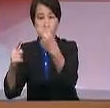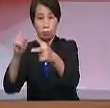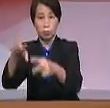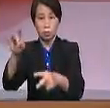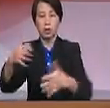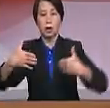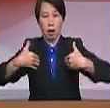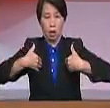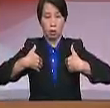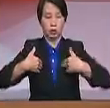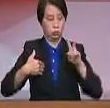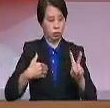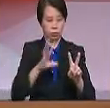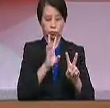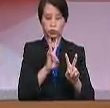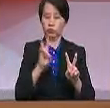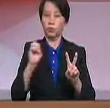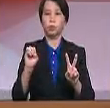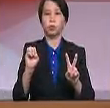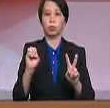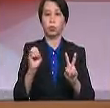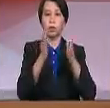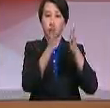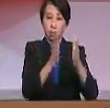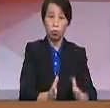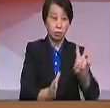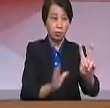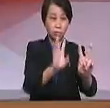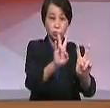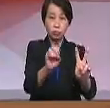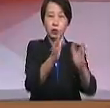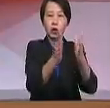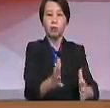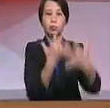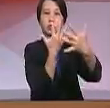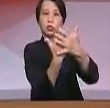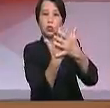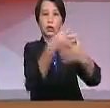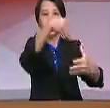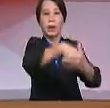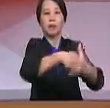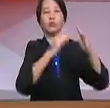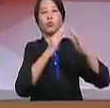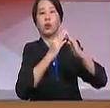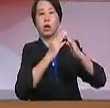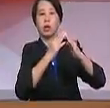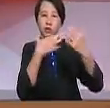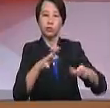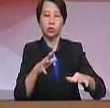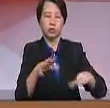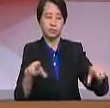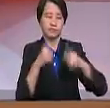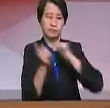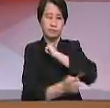ada 270 individu yang di kuarantin di rumah telah diambil